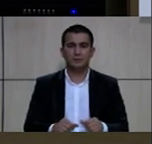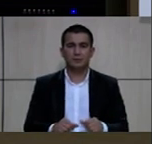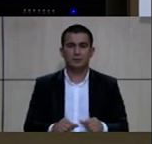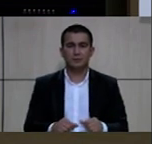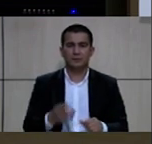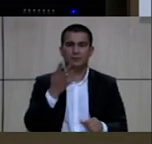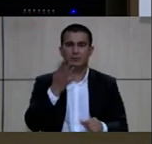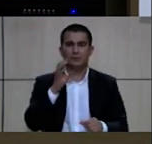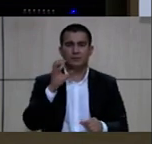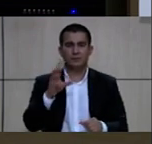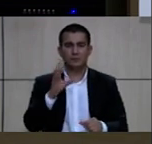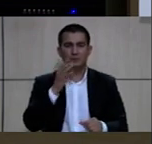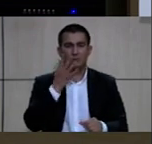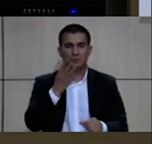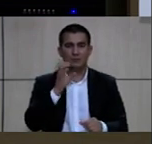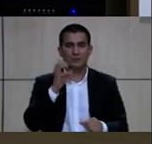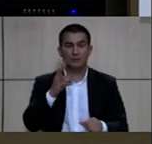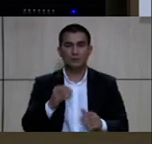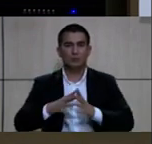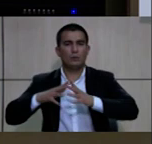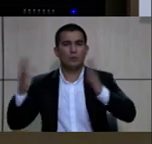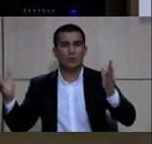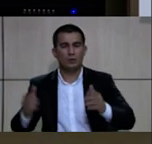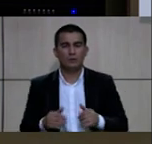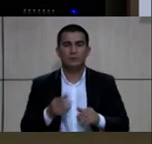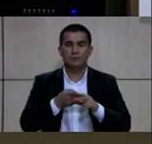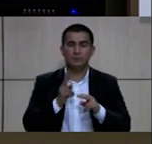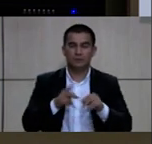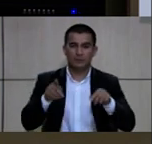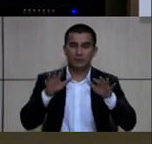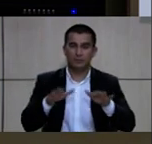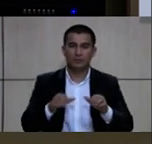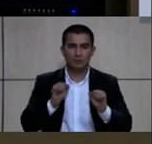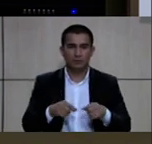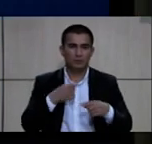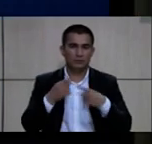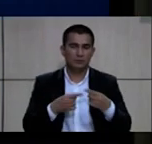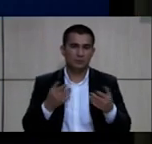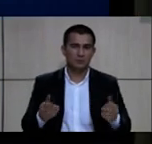4 santimetrga ortiq. Demek bundan